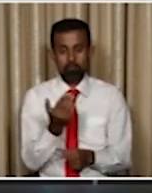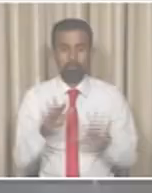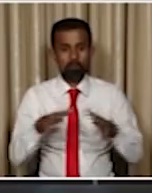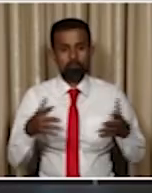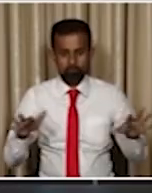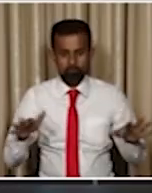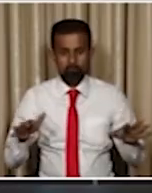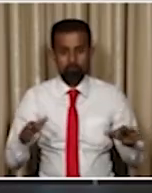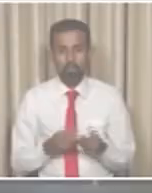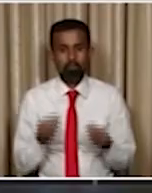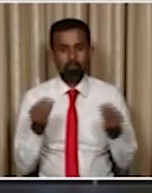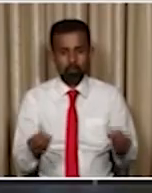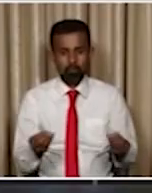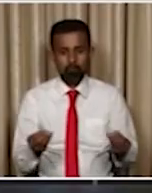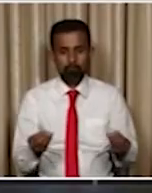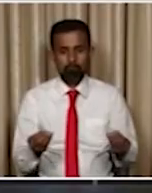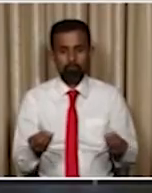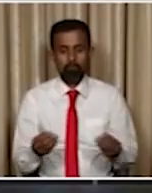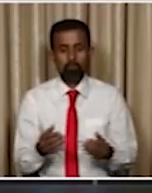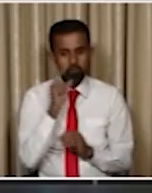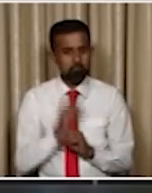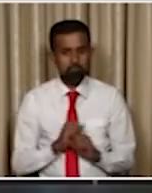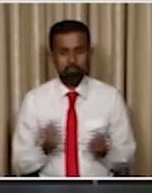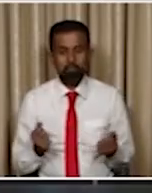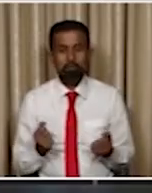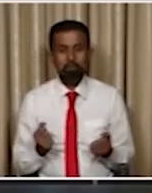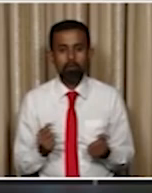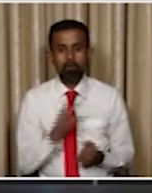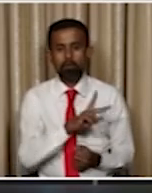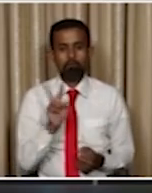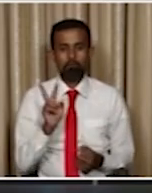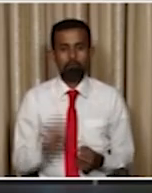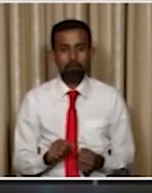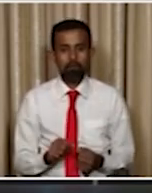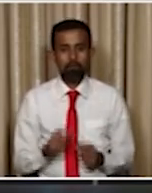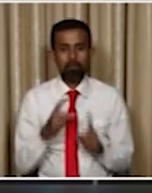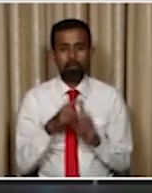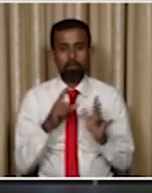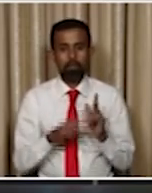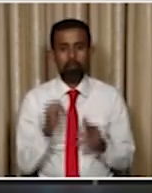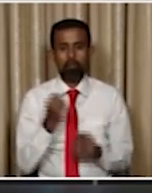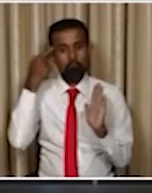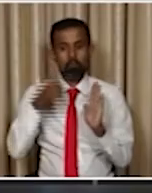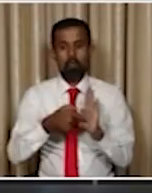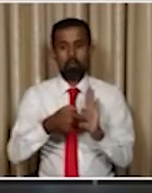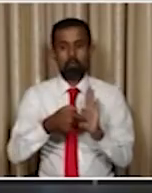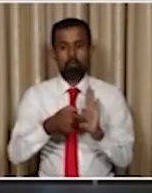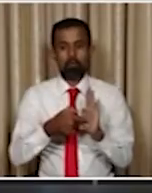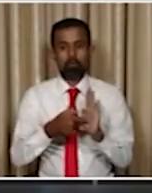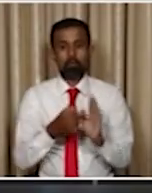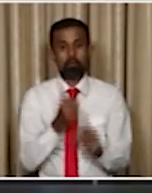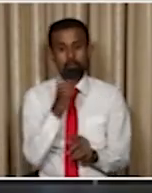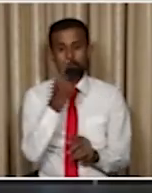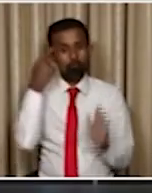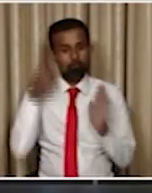අවසන් කළා දෙන තීන්දුවක් දෙන්න. කිසිම වග විභාගයකින් තොරව 22000ක් දැම්මා සංවර්ධන නිලධාරීන් ගුරු උරු හෙට්ට පුහුණු වෙන්න. දැන් ඉස්සෙල්ලා විභාගේ